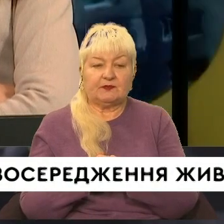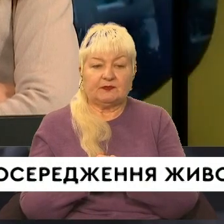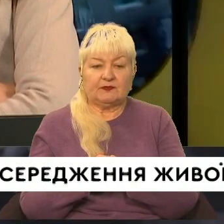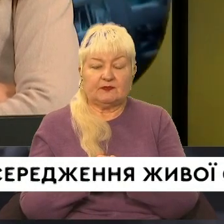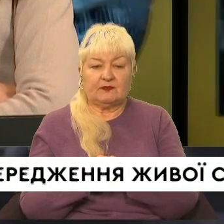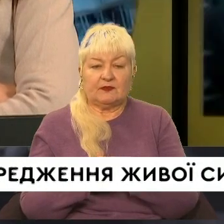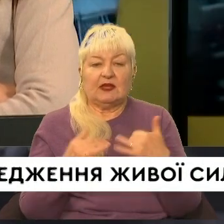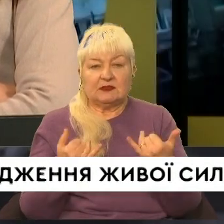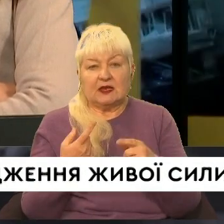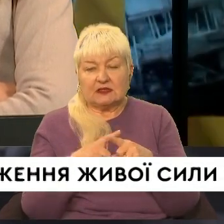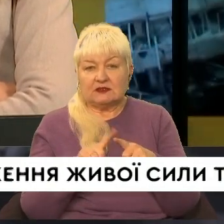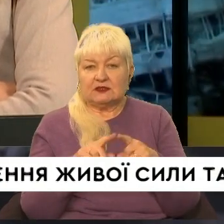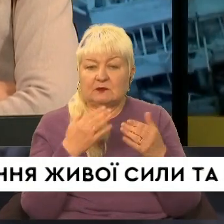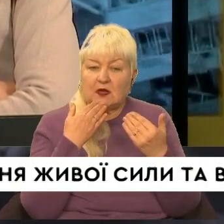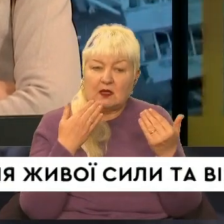зараз цим попитом